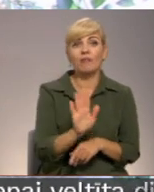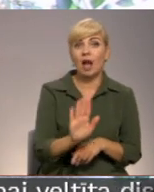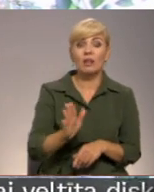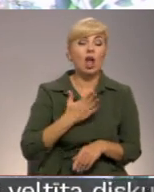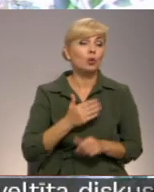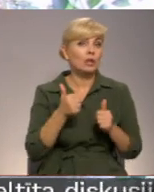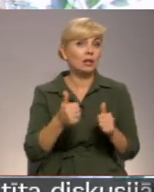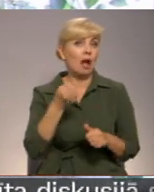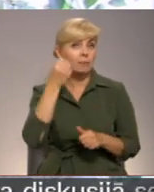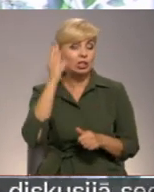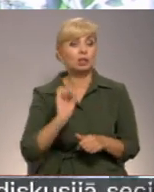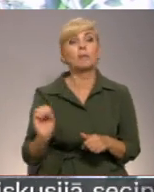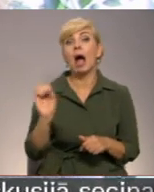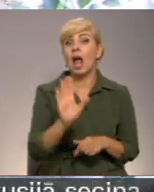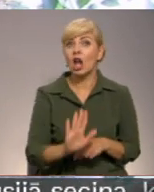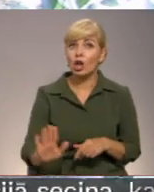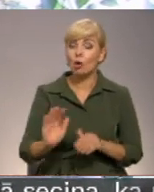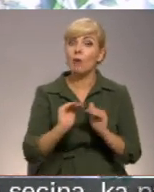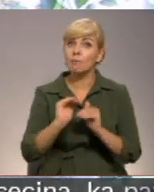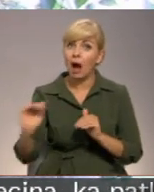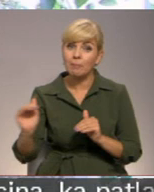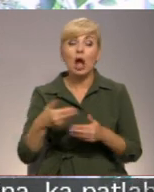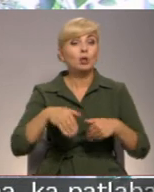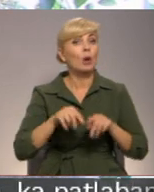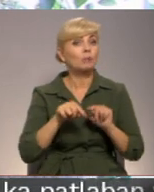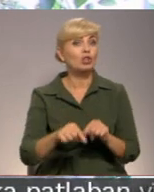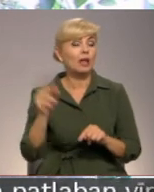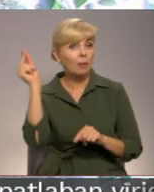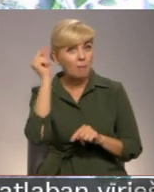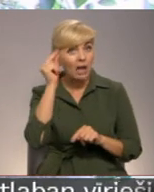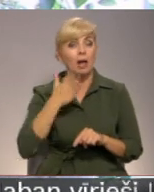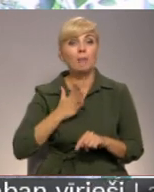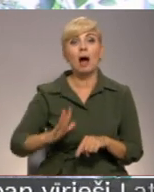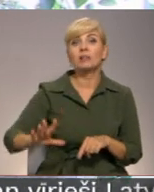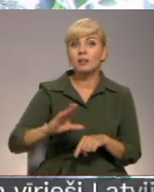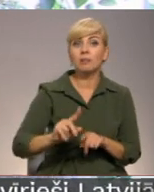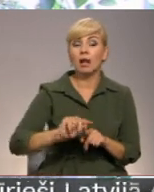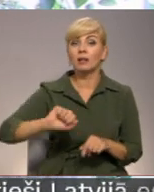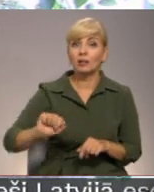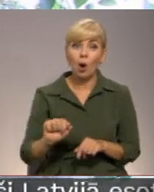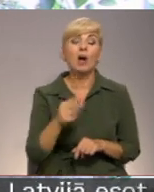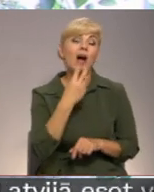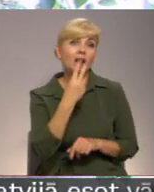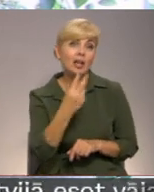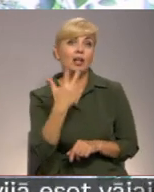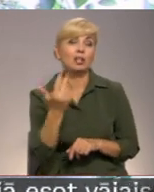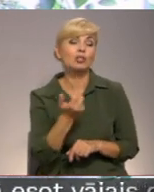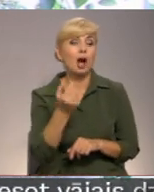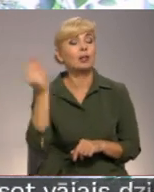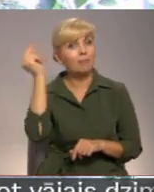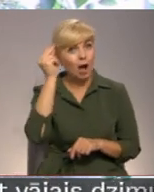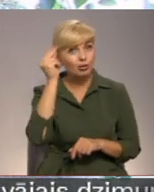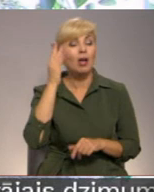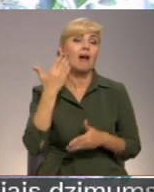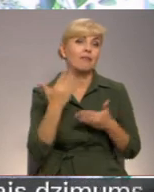laba izglītība, arī eiropeiska, tāpēc nolēmu mācīties šeit. Pie tam šeit ir mana ģimene un draugi, bet nu redzēs, 3 gadus nomācīšos un